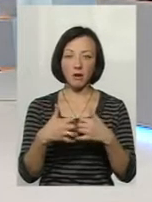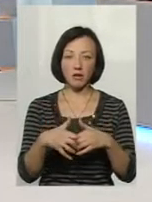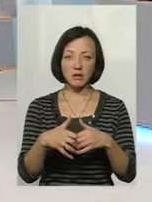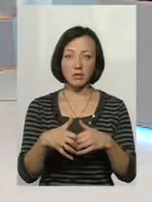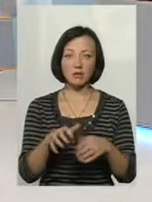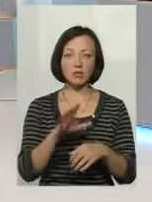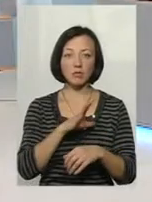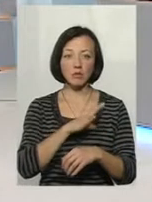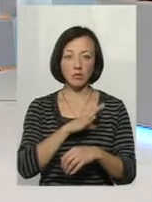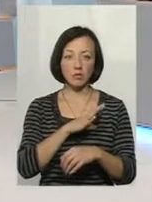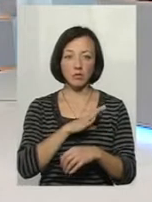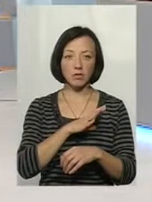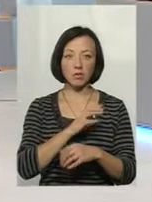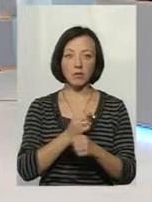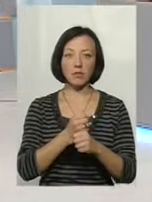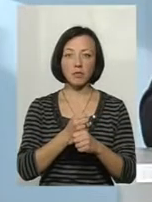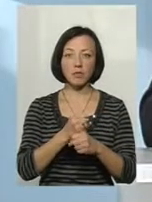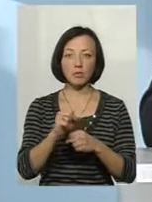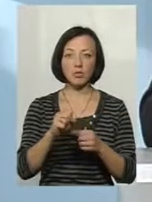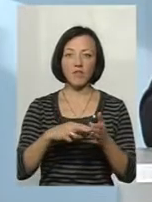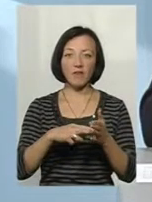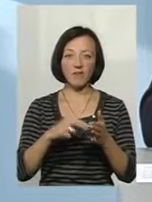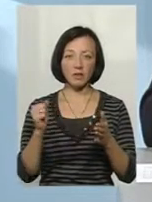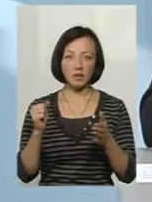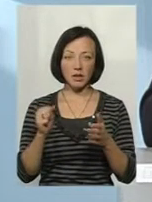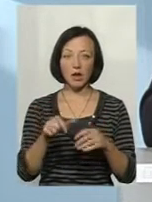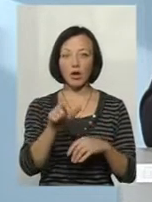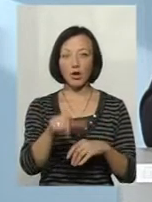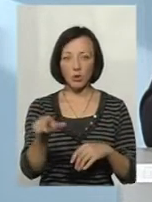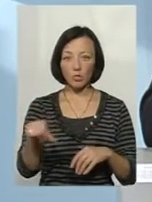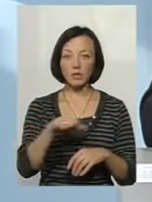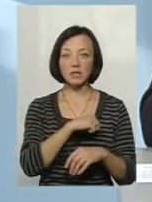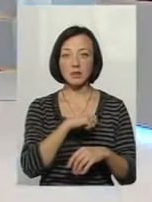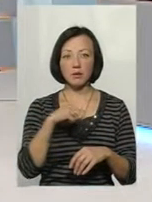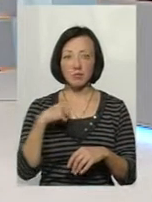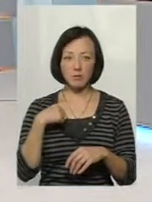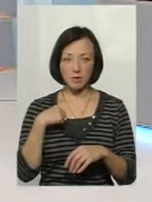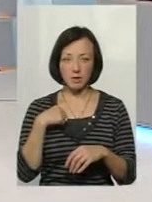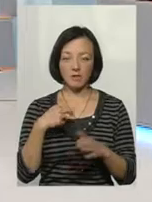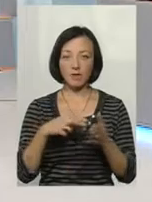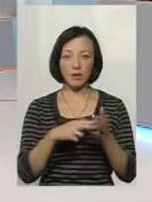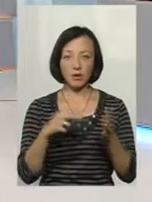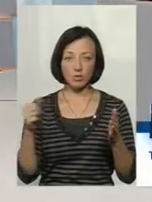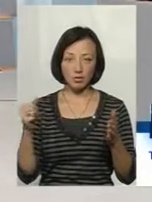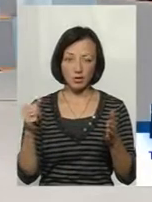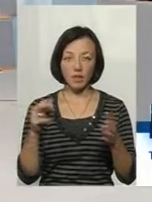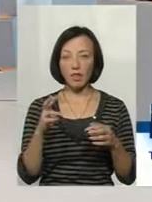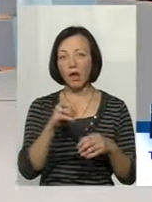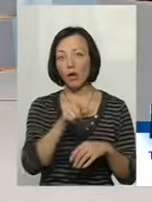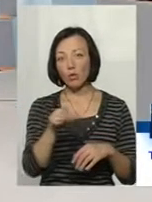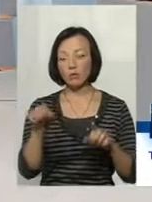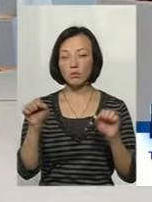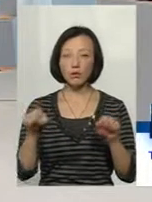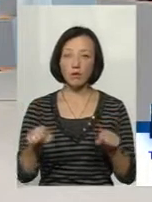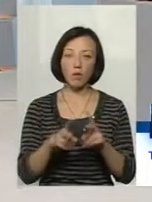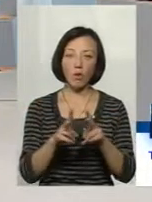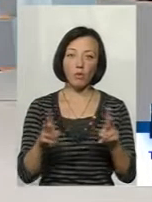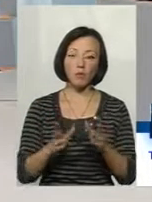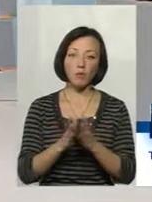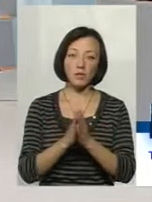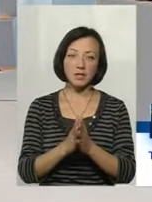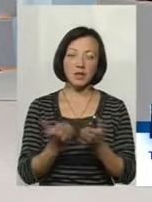був примусово від'єднаний. Тобто люди самі його відключили? Ну, не люди, можливо, вони когось